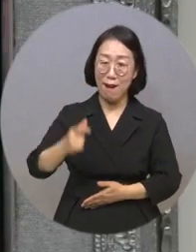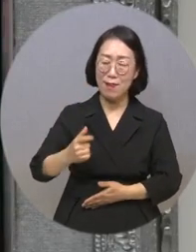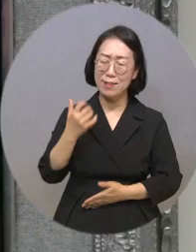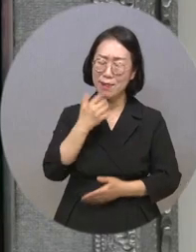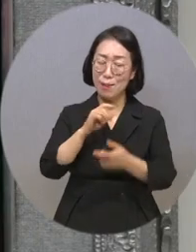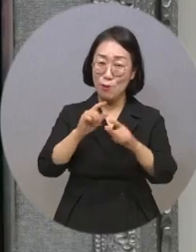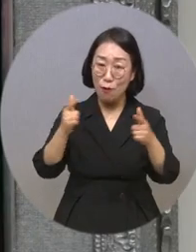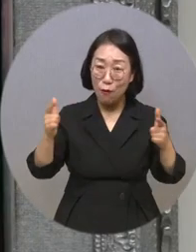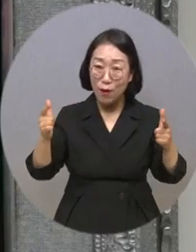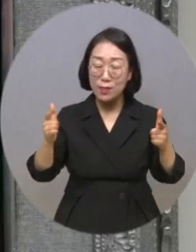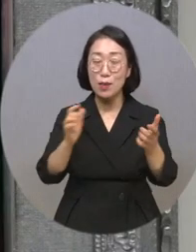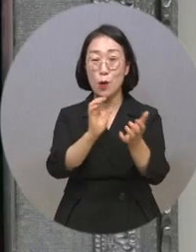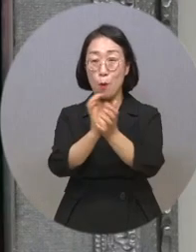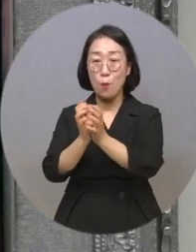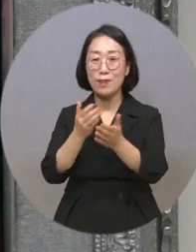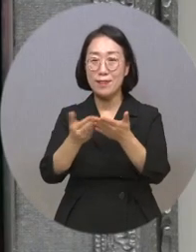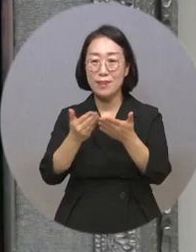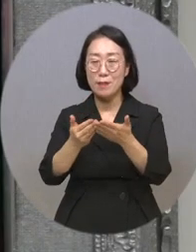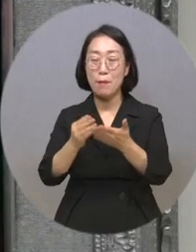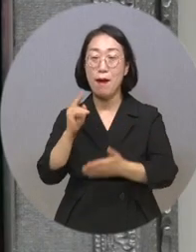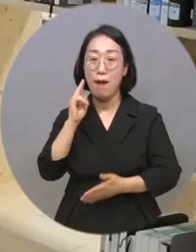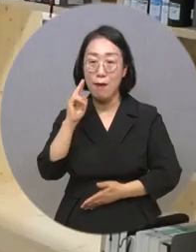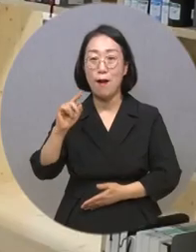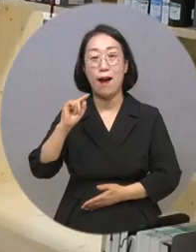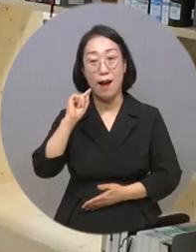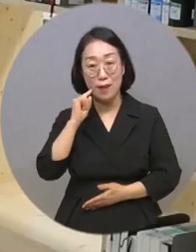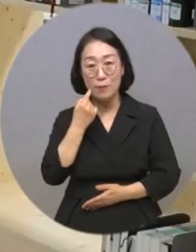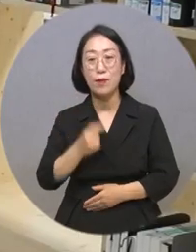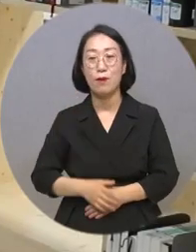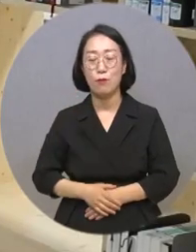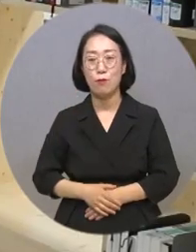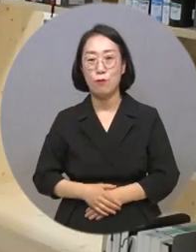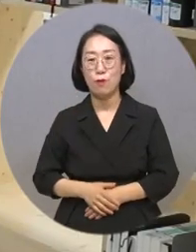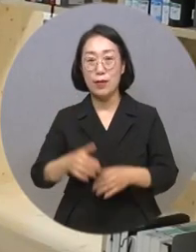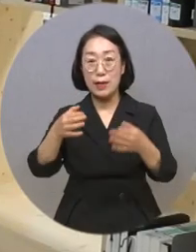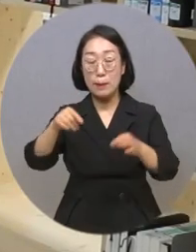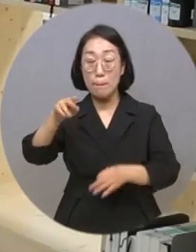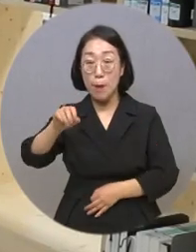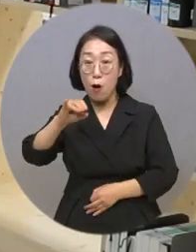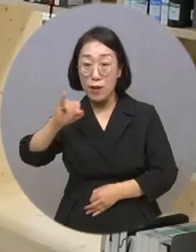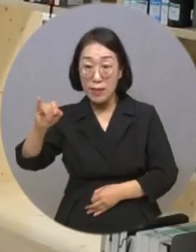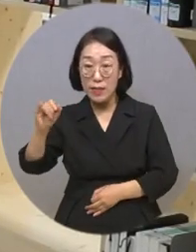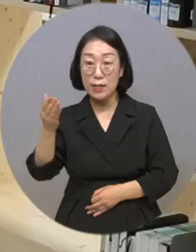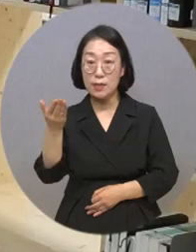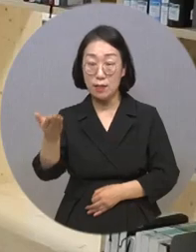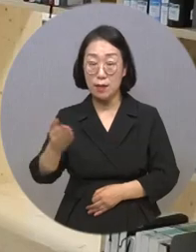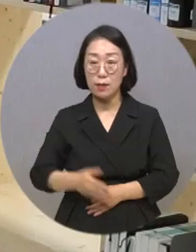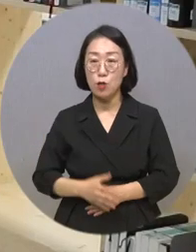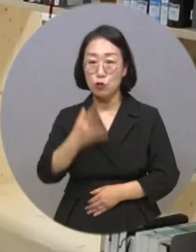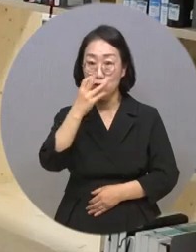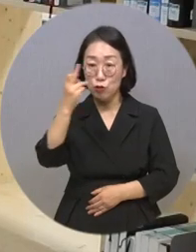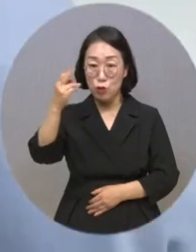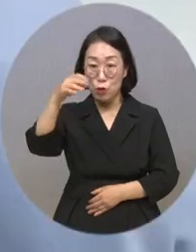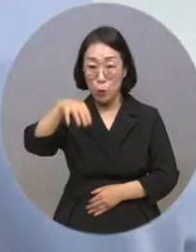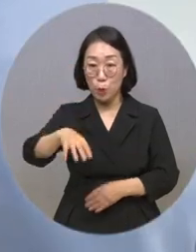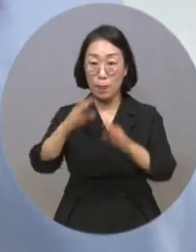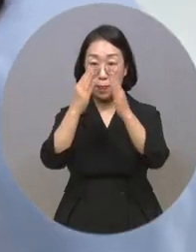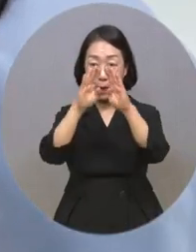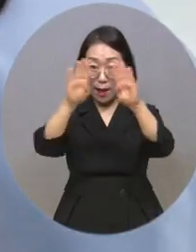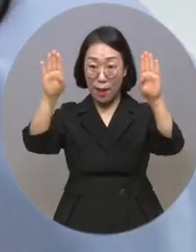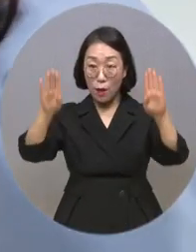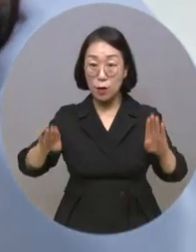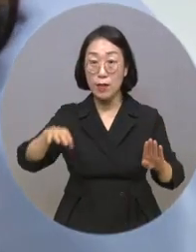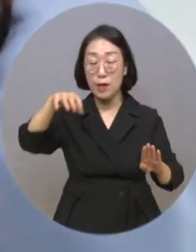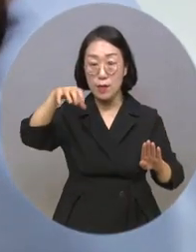형형색색의 꽃들이 인상적입니다. 서양 화가 김명희 작가는 순천 갤러리 연향에서